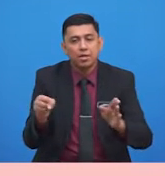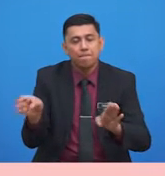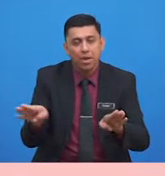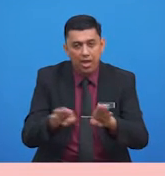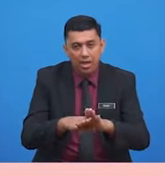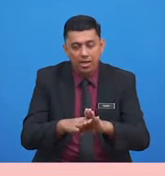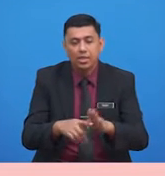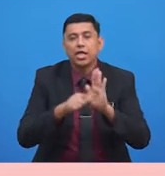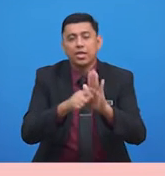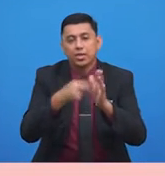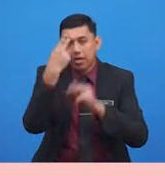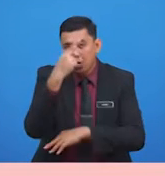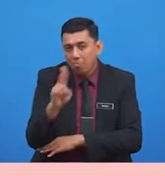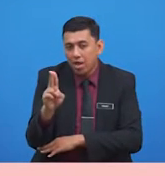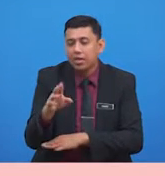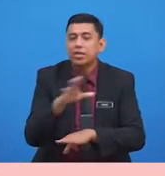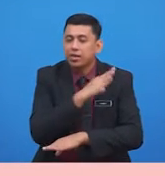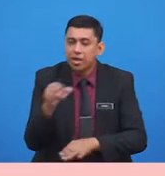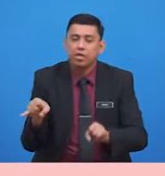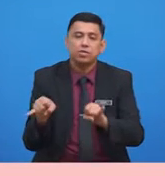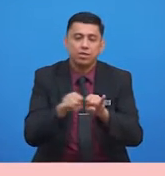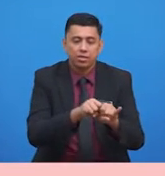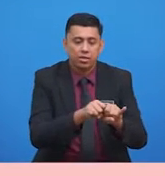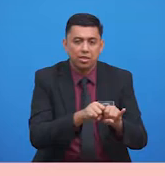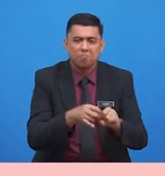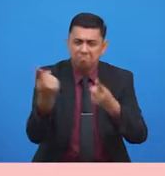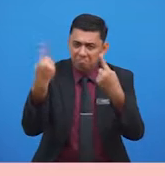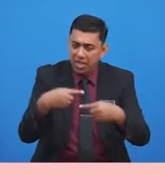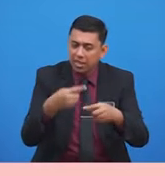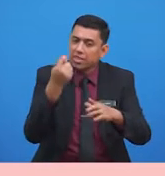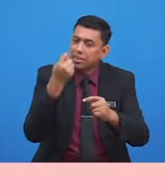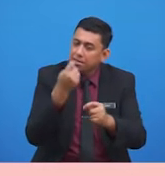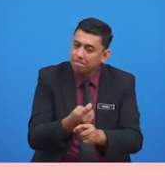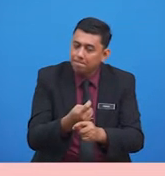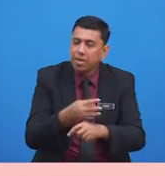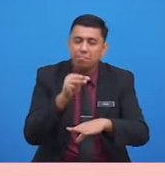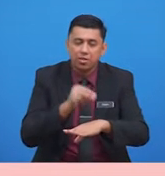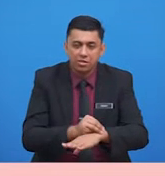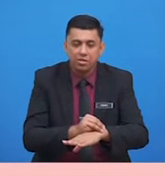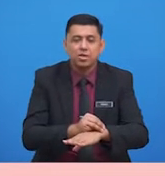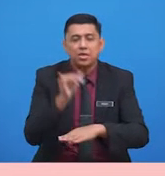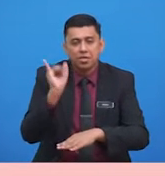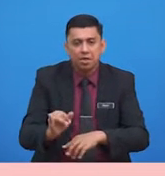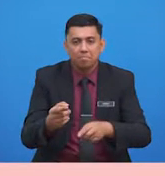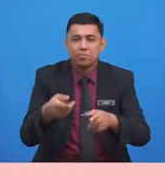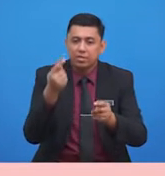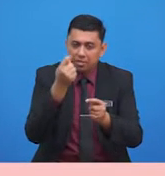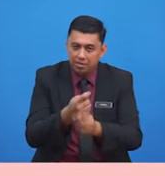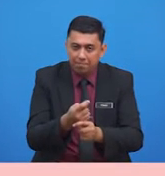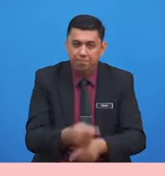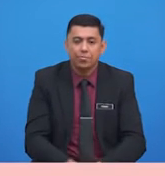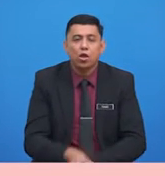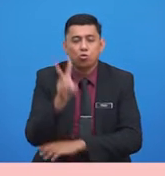sebagai tanda hormat dan juga tiba tepat pada masa yang ditetapkan.